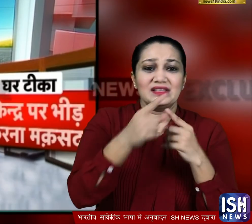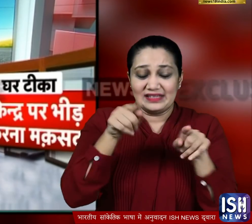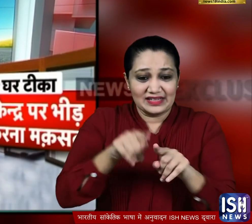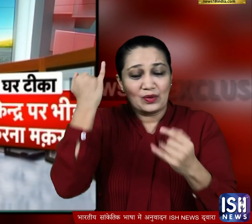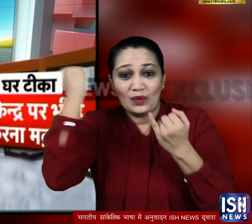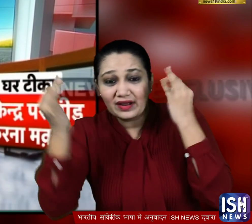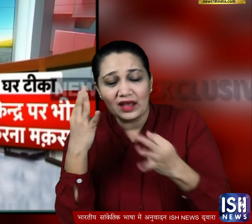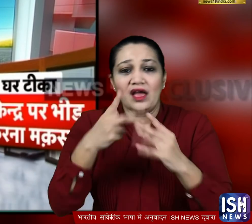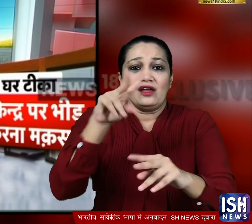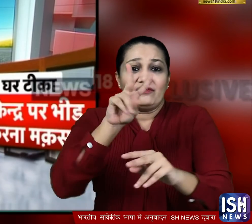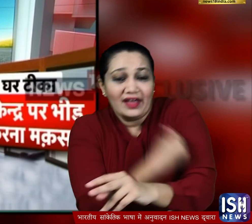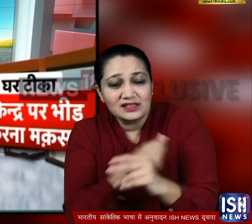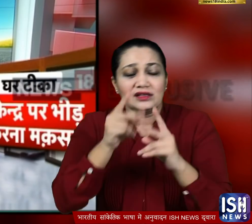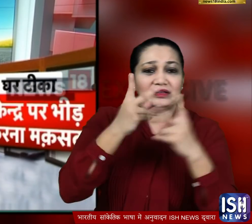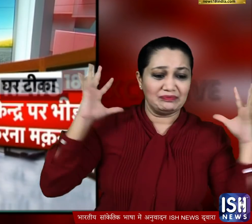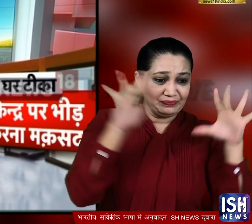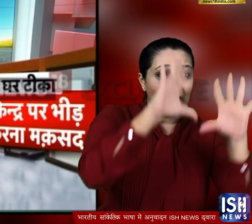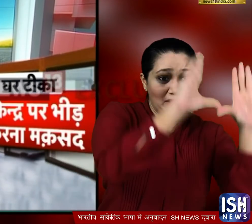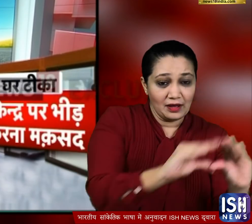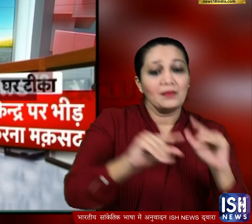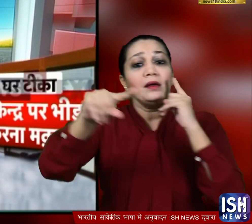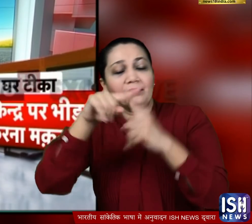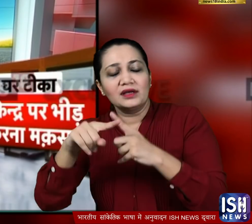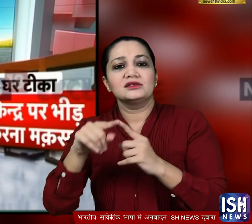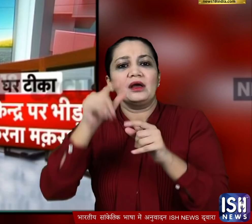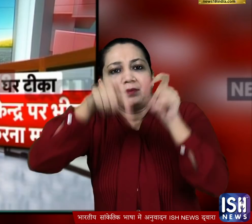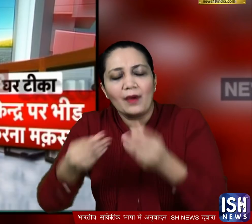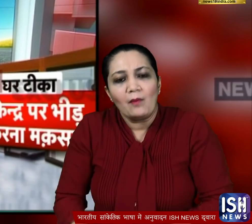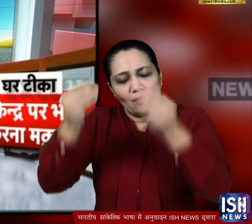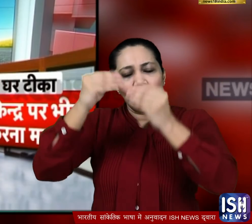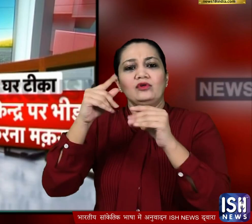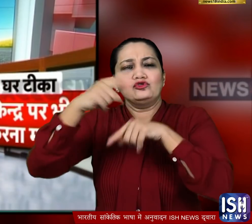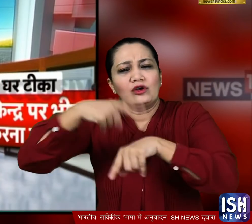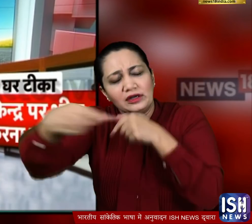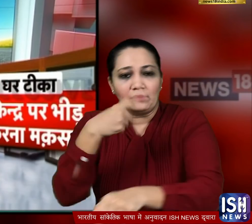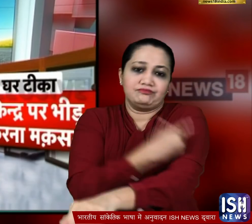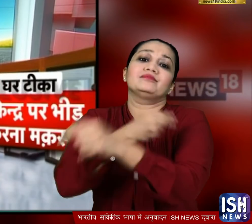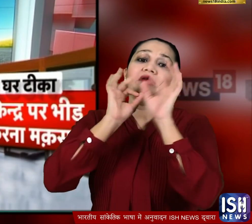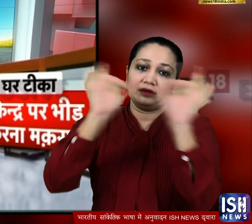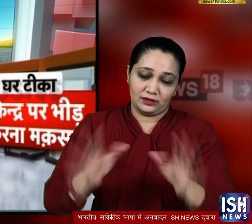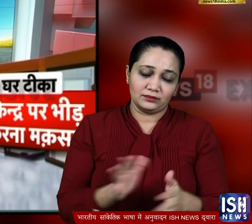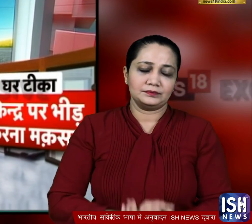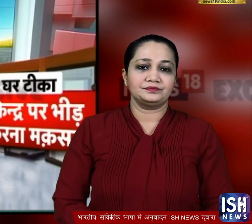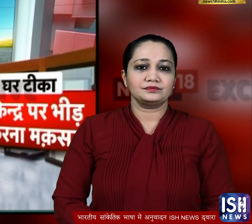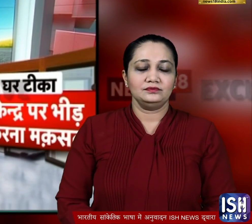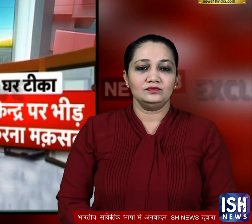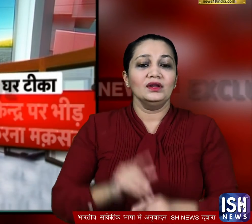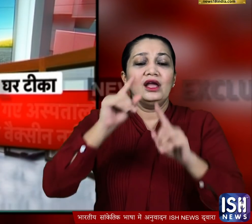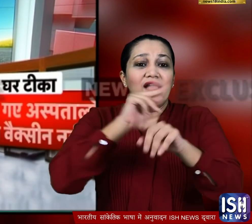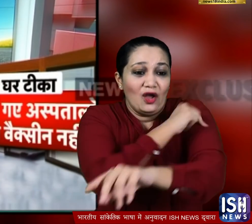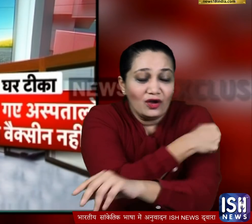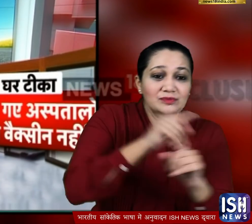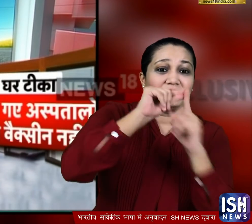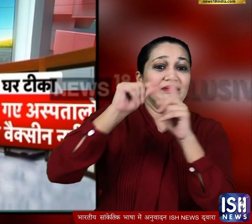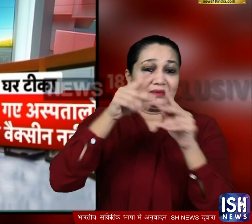ऐसा करने से न केवल वैक्सीन के लिए आने वाली भीड़ कम होगी, बल्कि ज्यादा लोगों को कम समय में टीका लगाया जा सकेगा। हालांकि जिन अस्पतालों